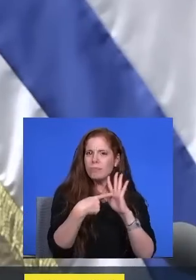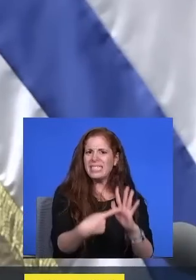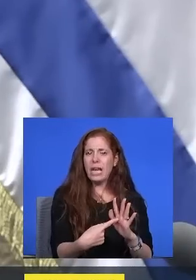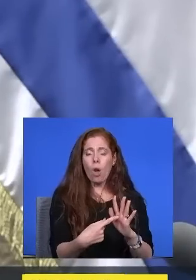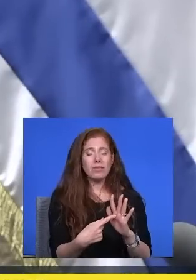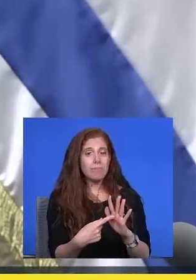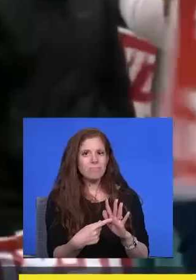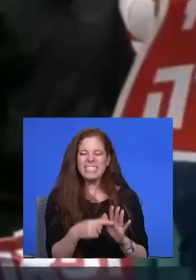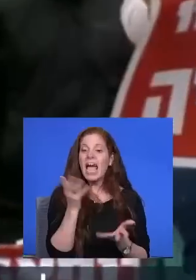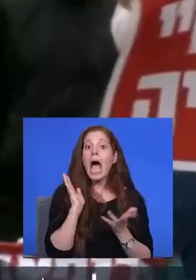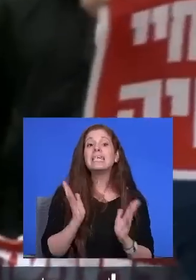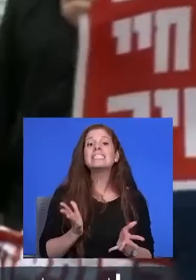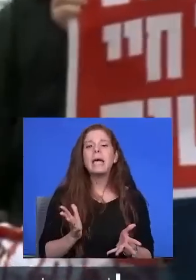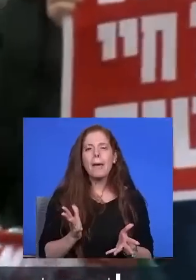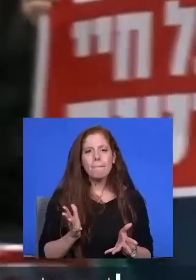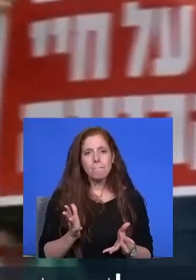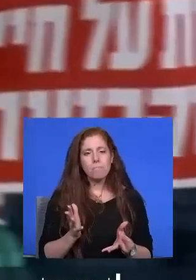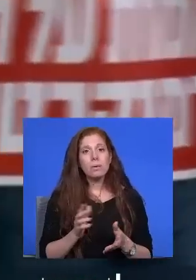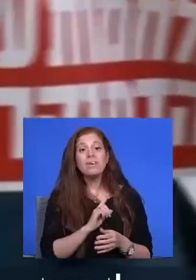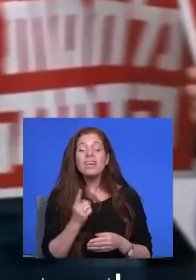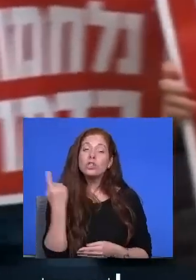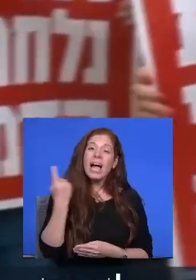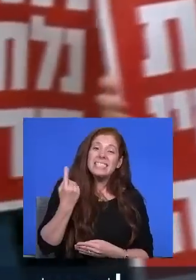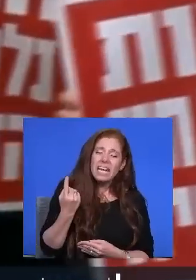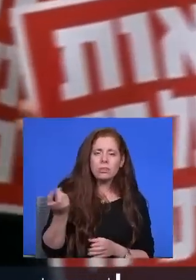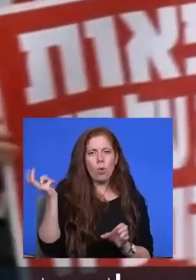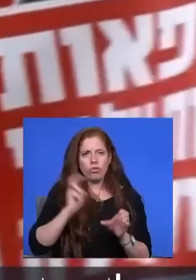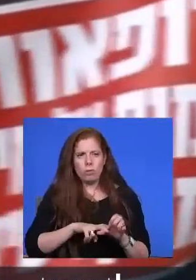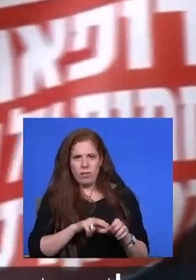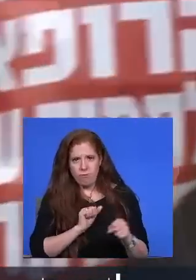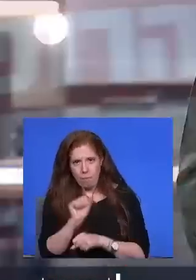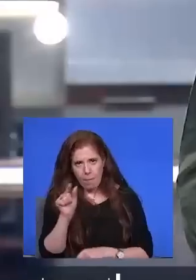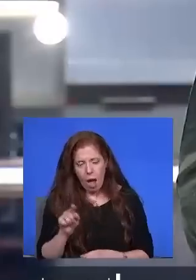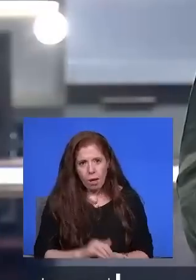להתבלבל כאכזריים, רק יעזו לקחת חלק במחאה.